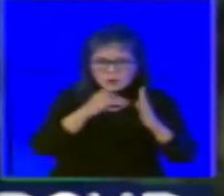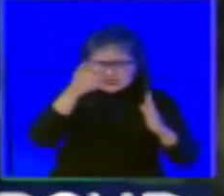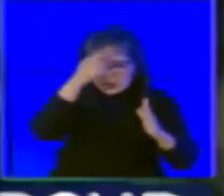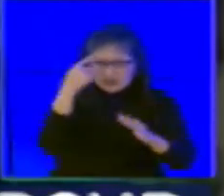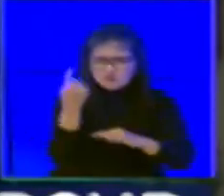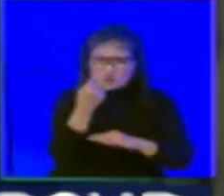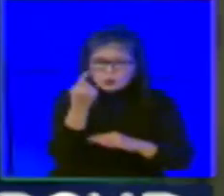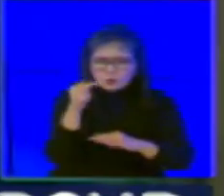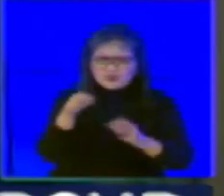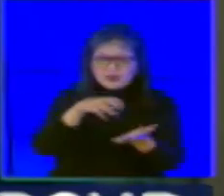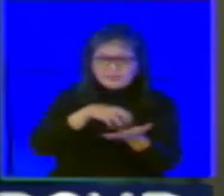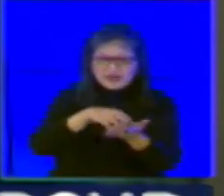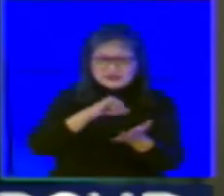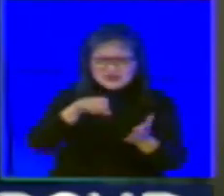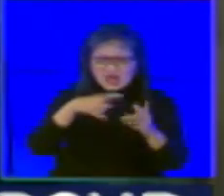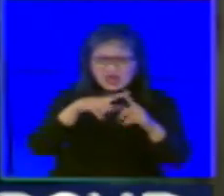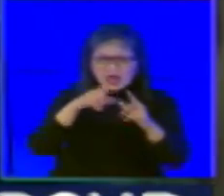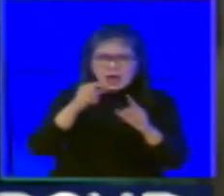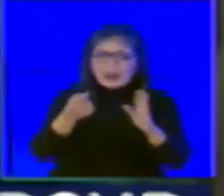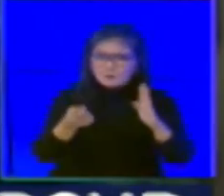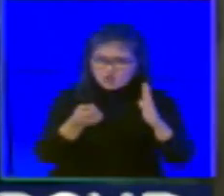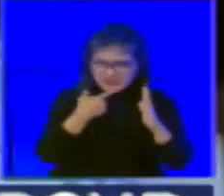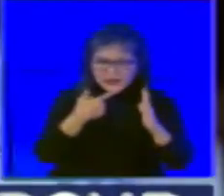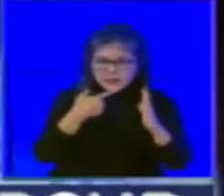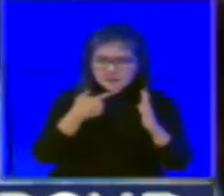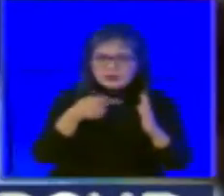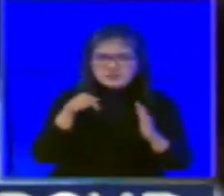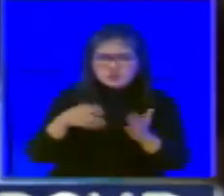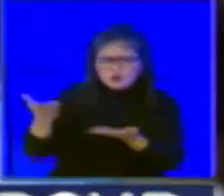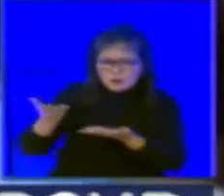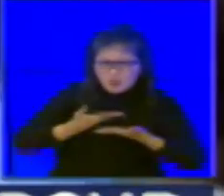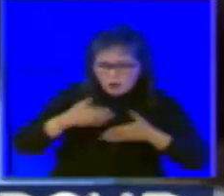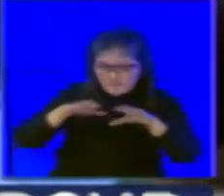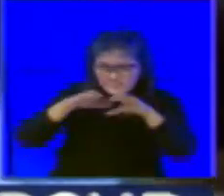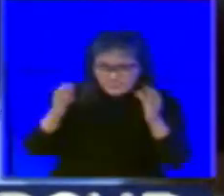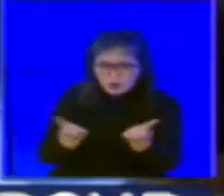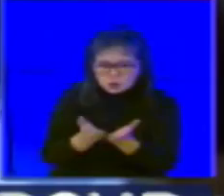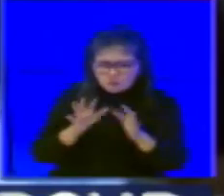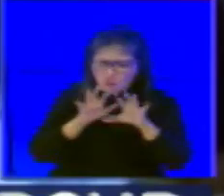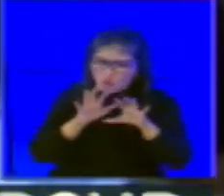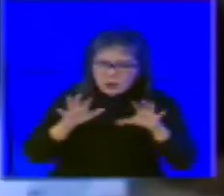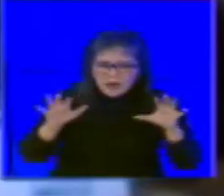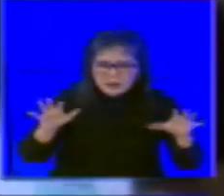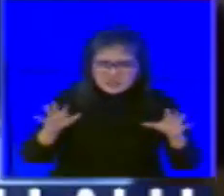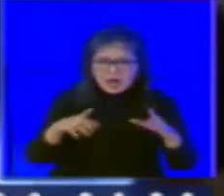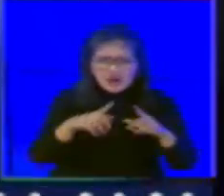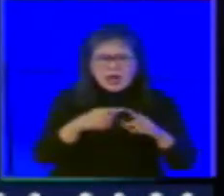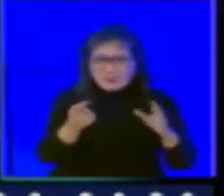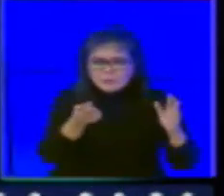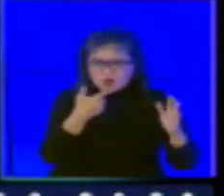sebagai apoteker. Ketiga pelaku memperoleh ribuan lembar masker berbagai merek ini dari banyak apotek sejak 3 minggu